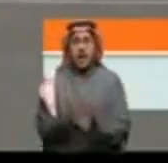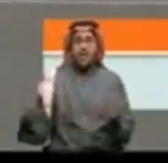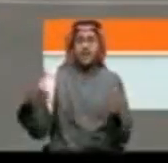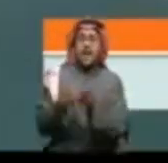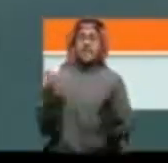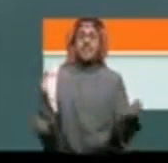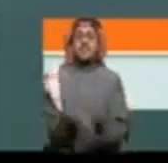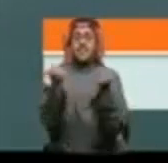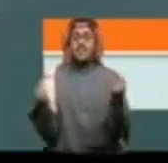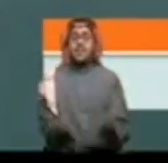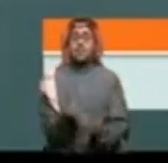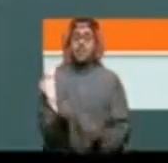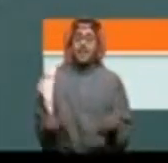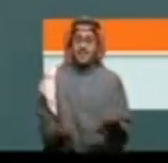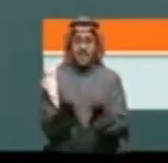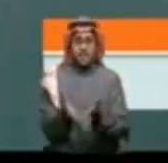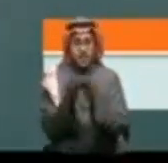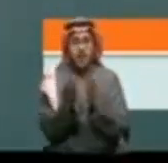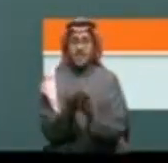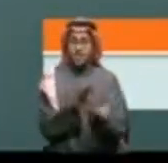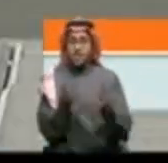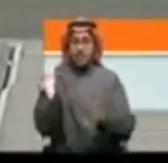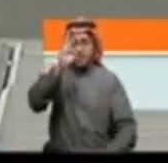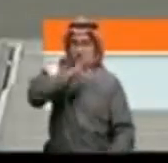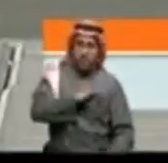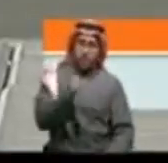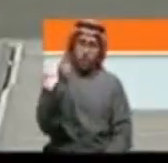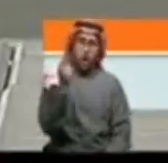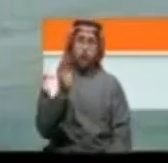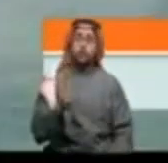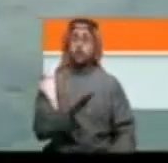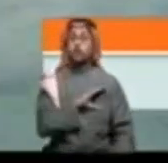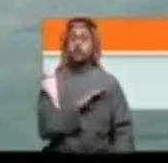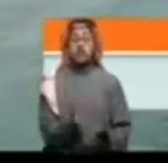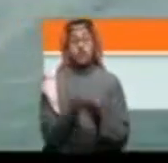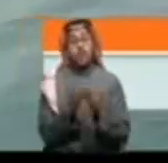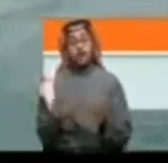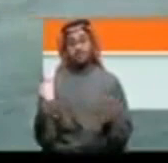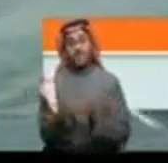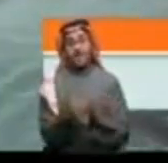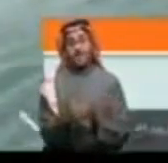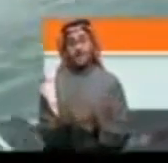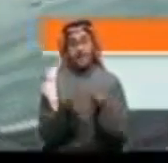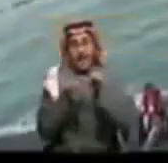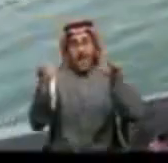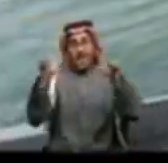الموج الأحمر واحد بإنزال بحري وعروض عسكرية متنوعة.